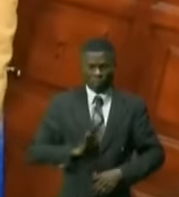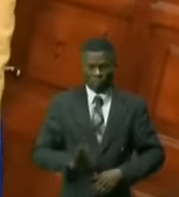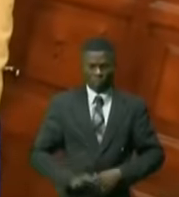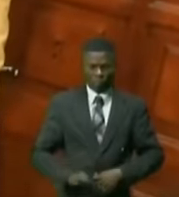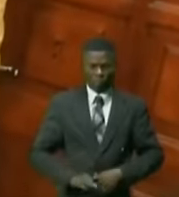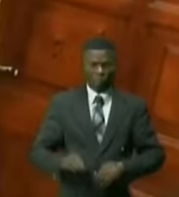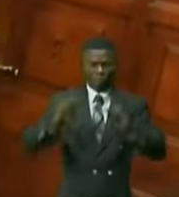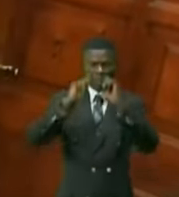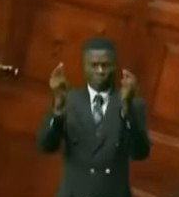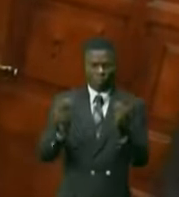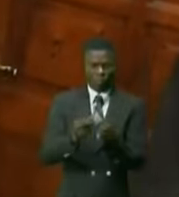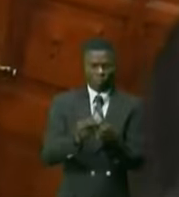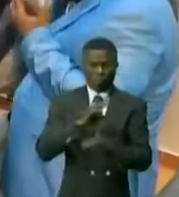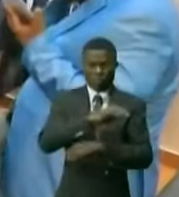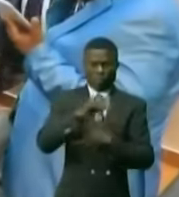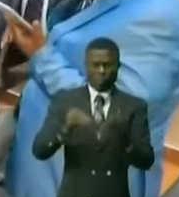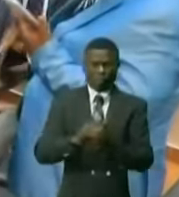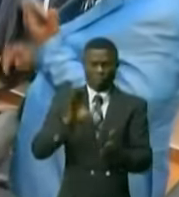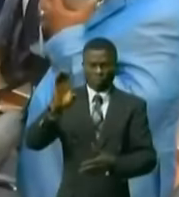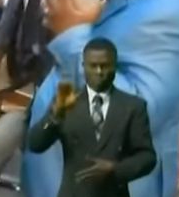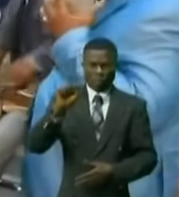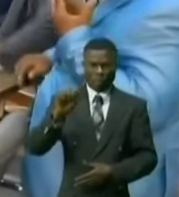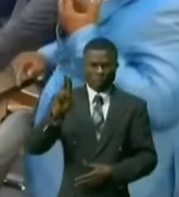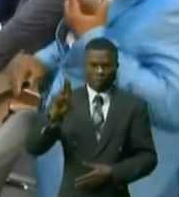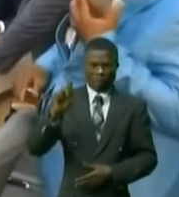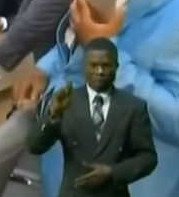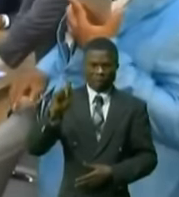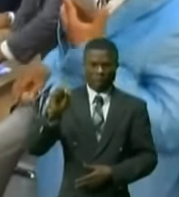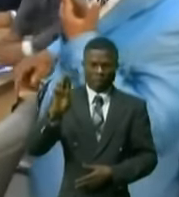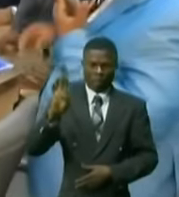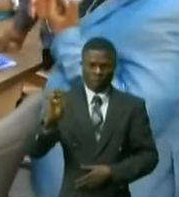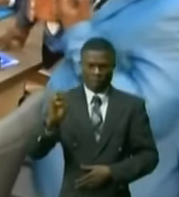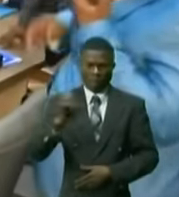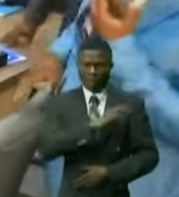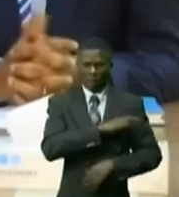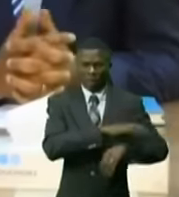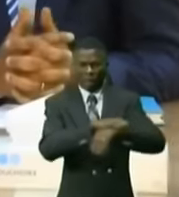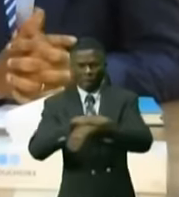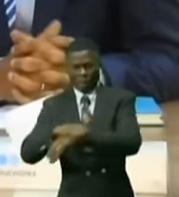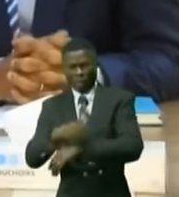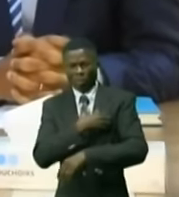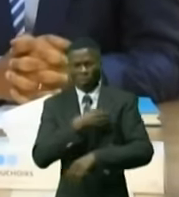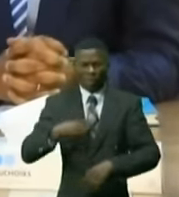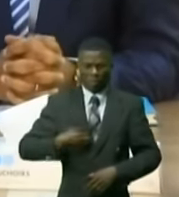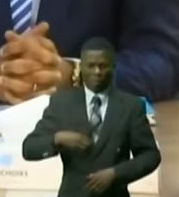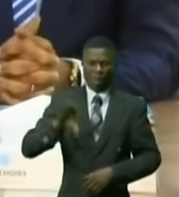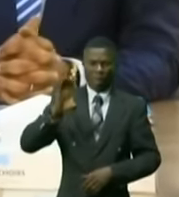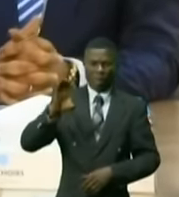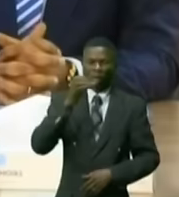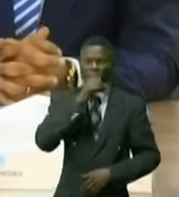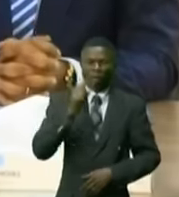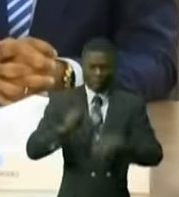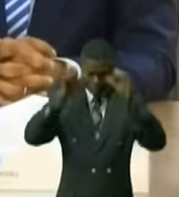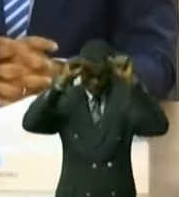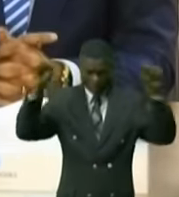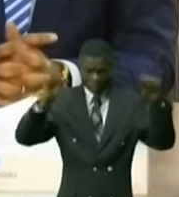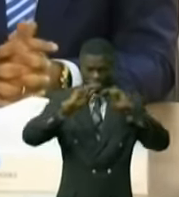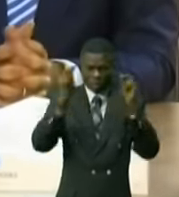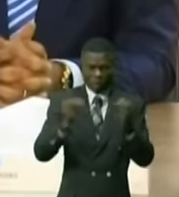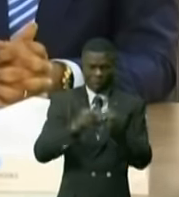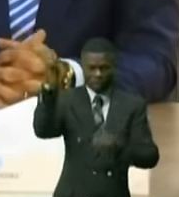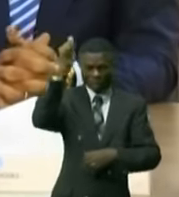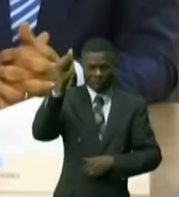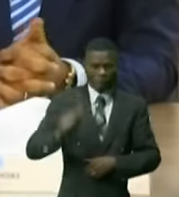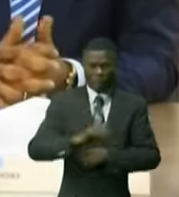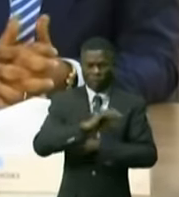de la délégation du Centre Carter, conduite par Catherine Samba Panza, ancienne présidente de la République